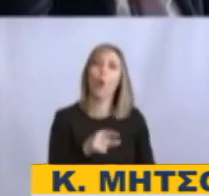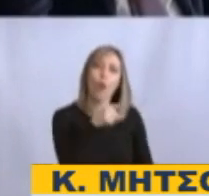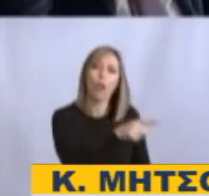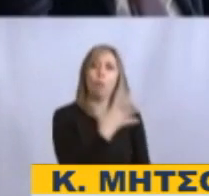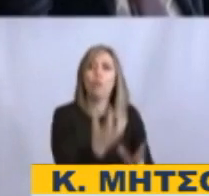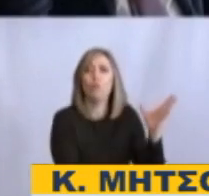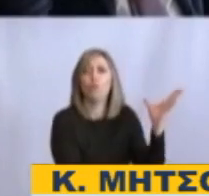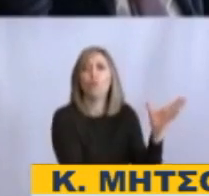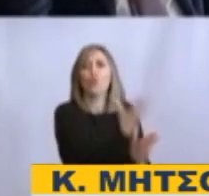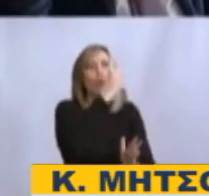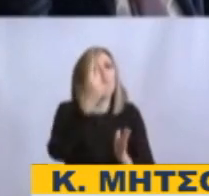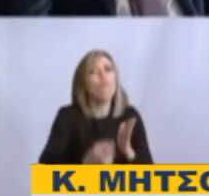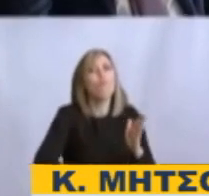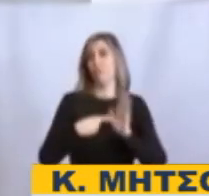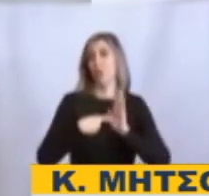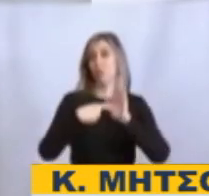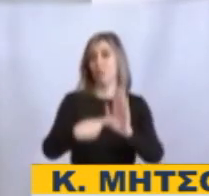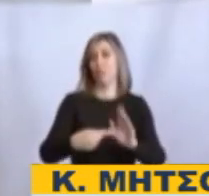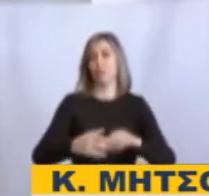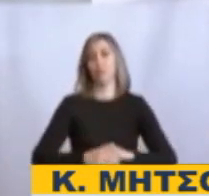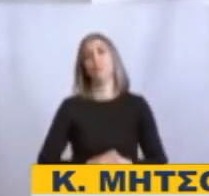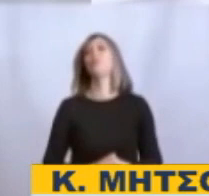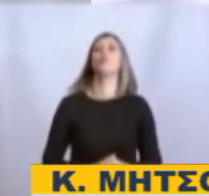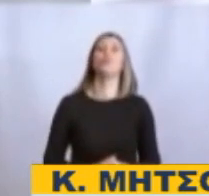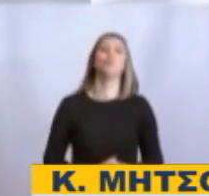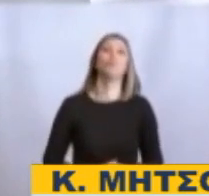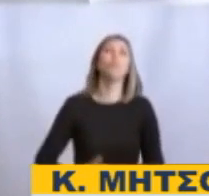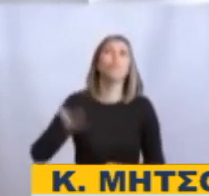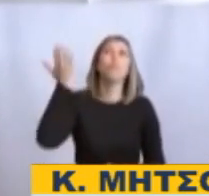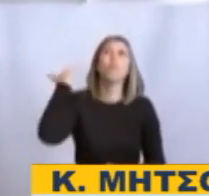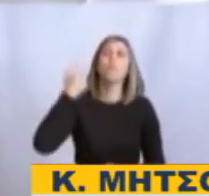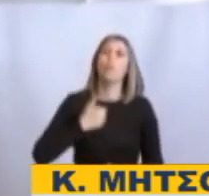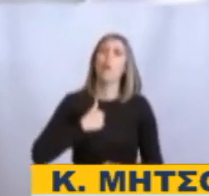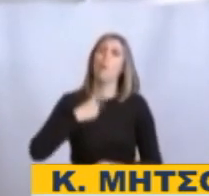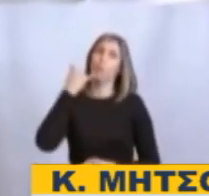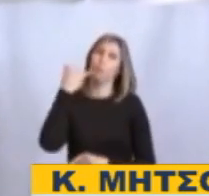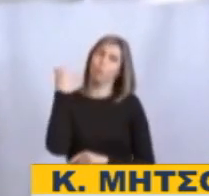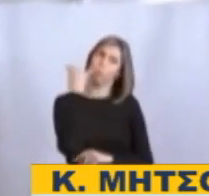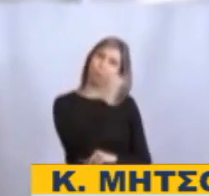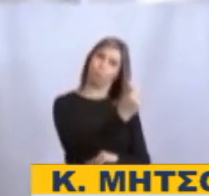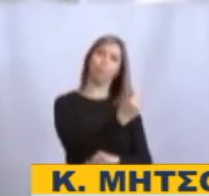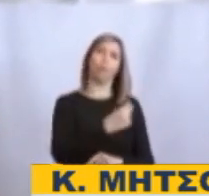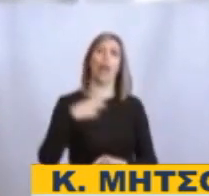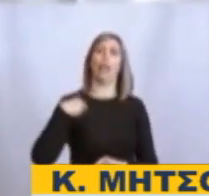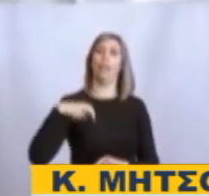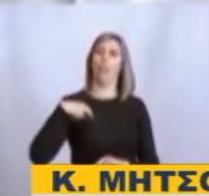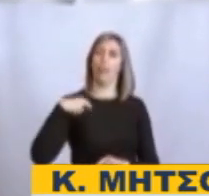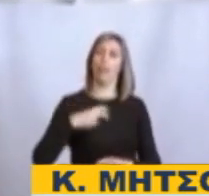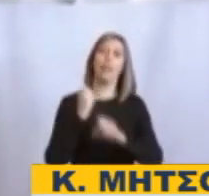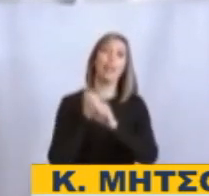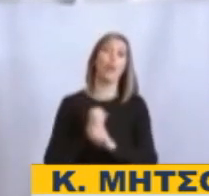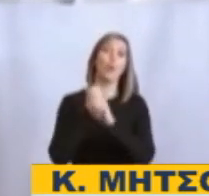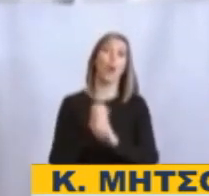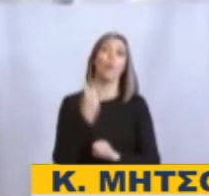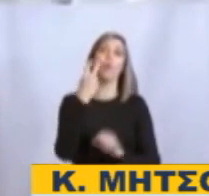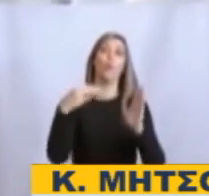τους συνταξιούχους. Όταν κάλεσα στο τηλέφωνο τον Κωστή Χατζηδάκη τον Ιανουάριο του